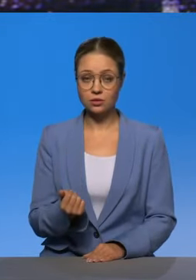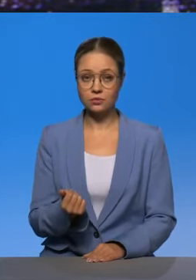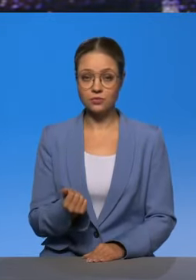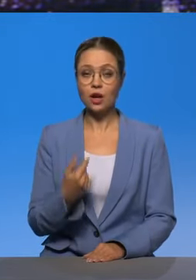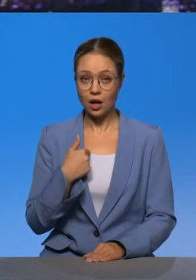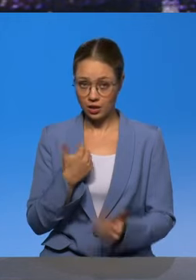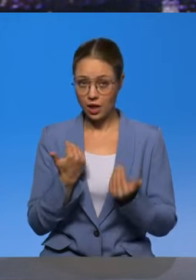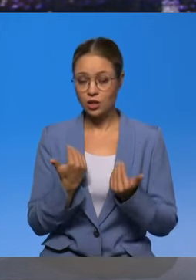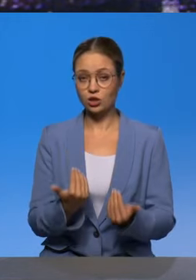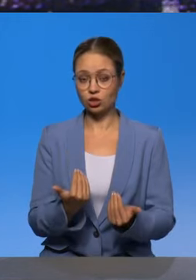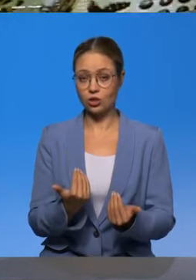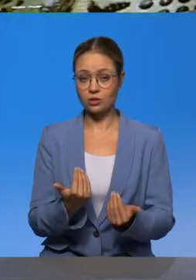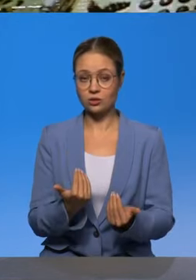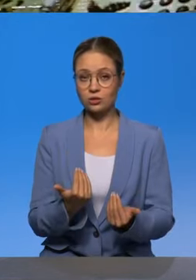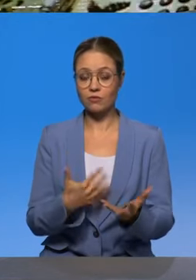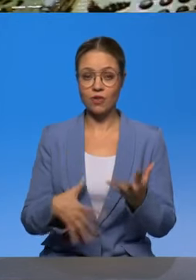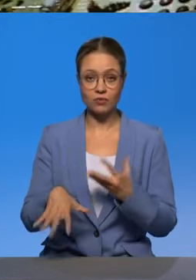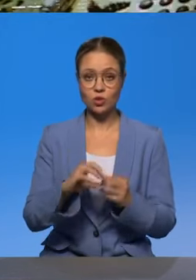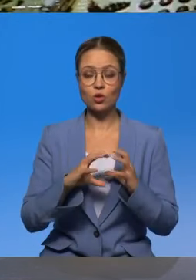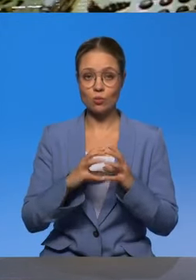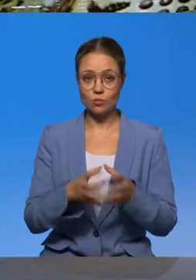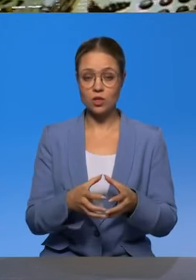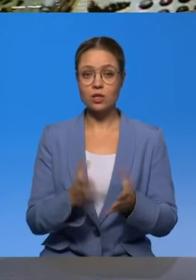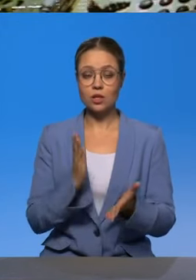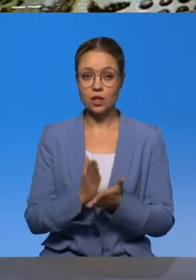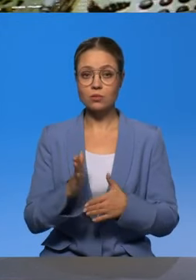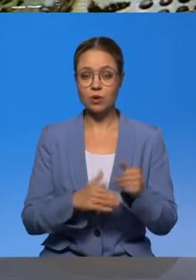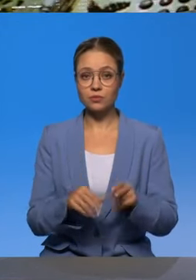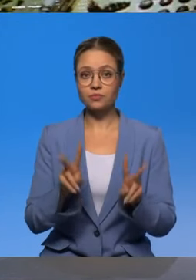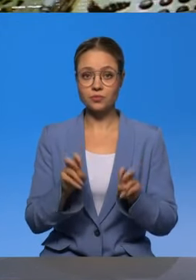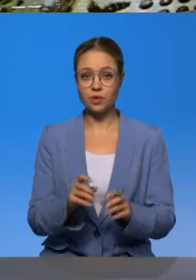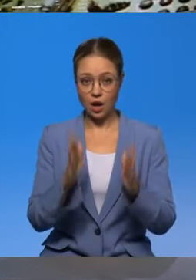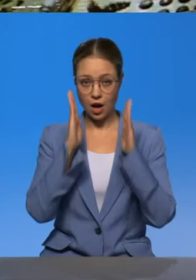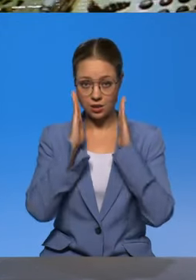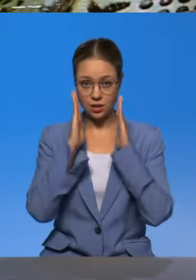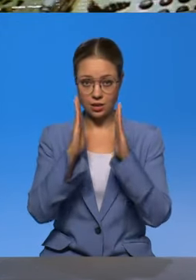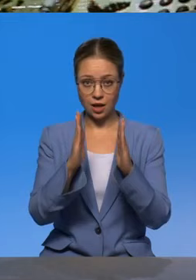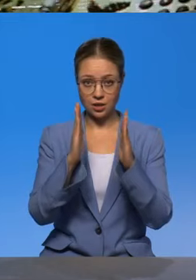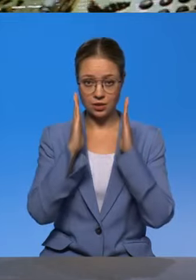сейчас даже во всем мире практика, которая называется один на один. Да. То есть